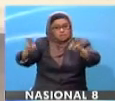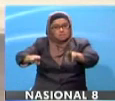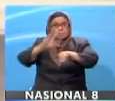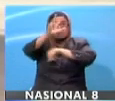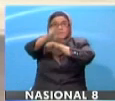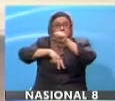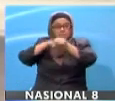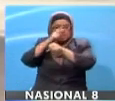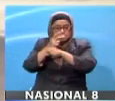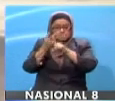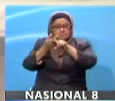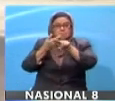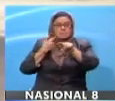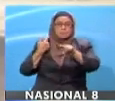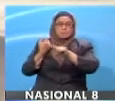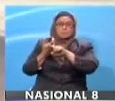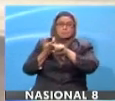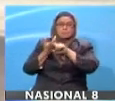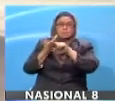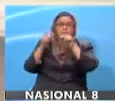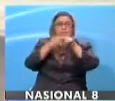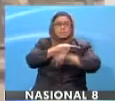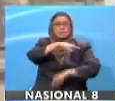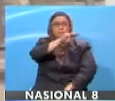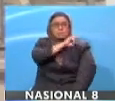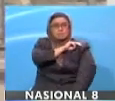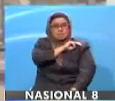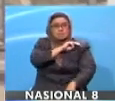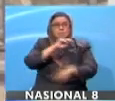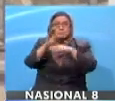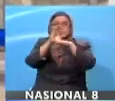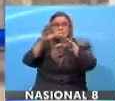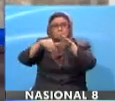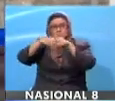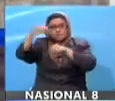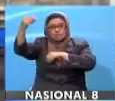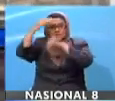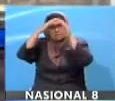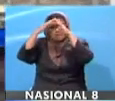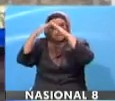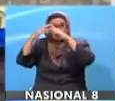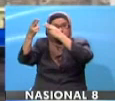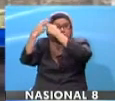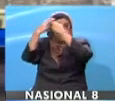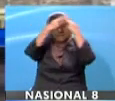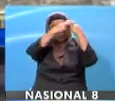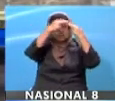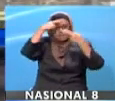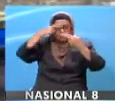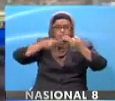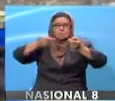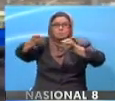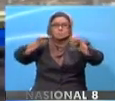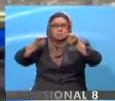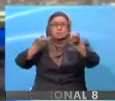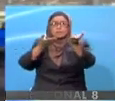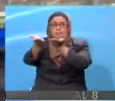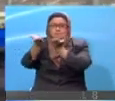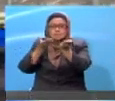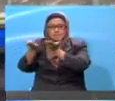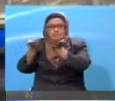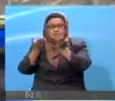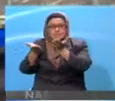Kementerian Perbadanan dan Hal Ehwal Luar Bandar Arab Saudi untuk mengendalikan dan menyelenggara laluan